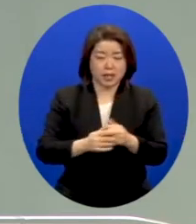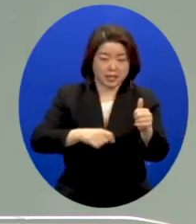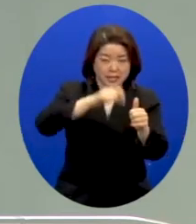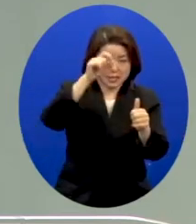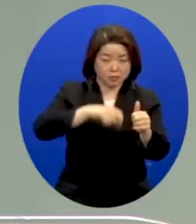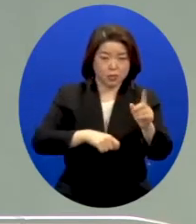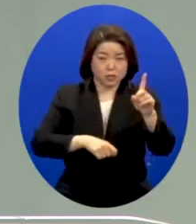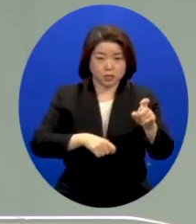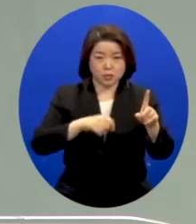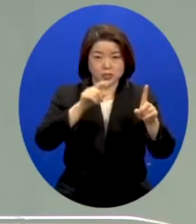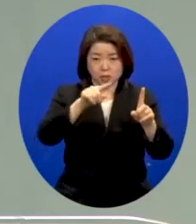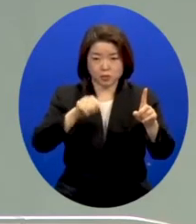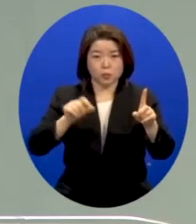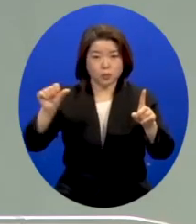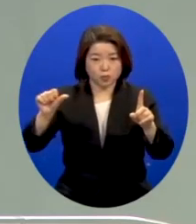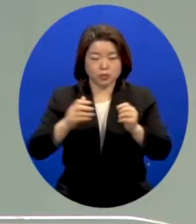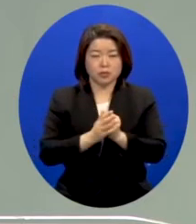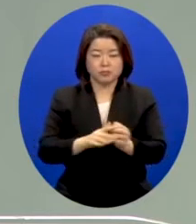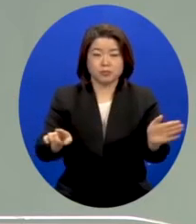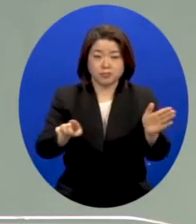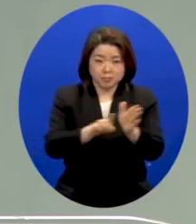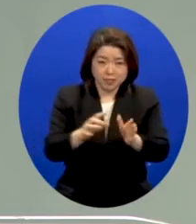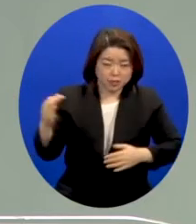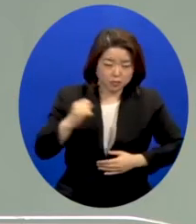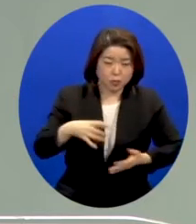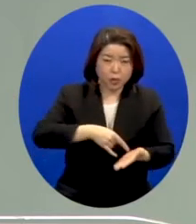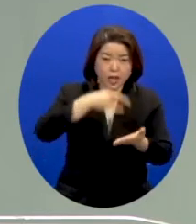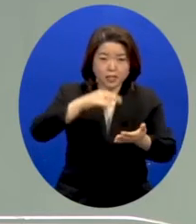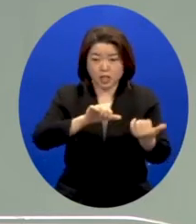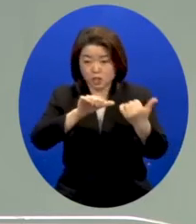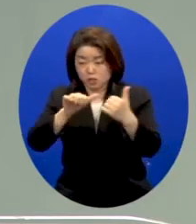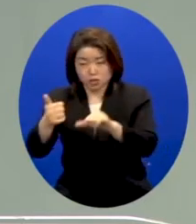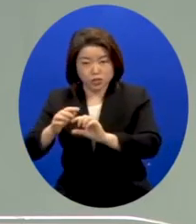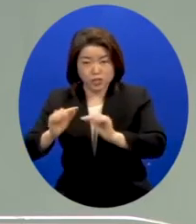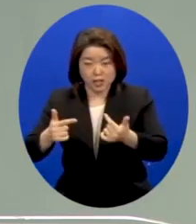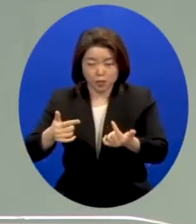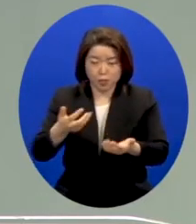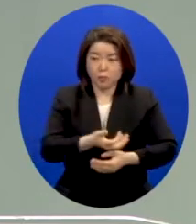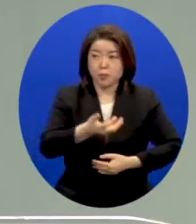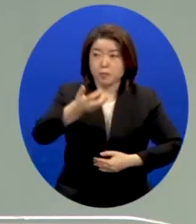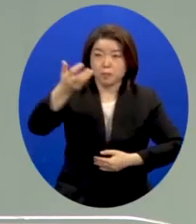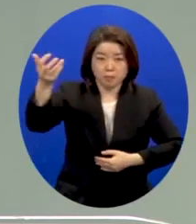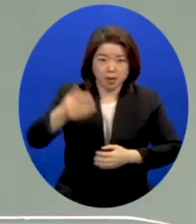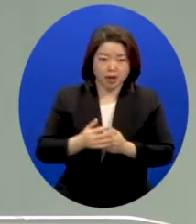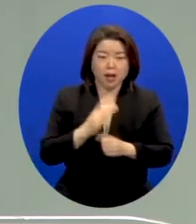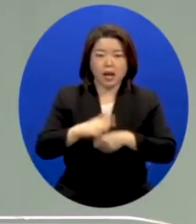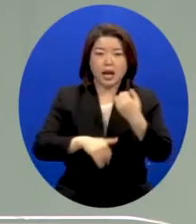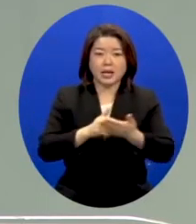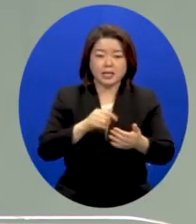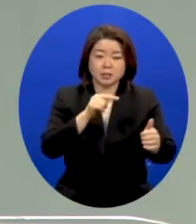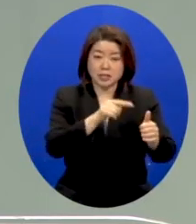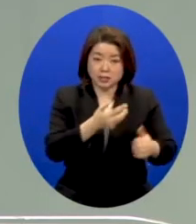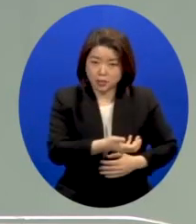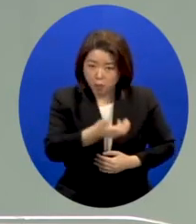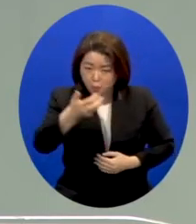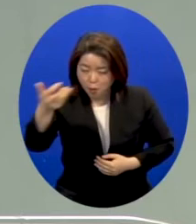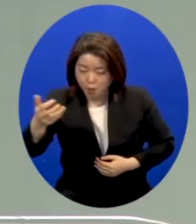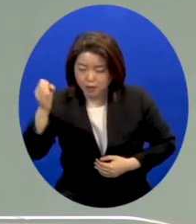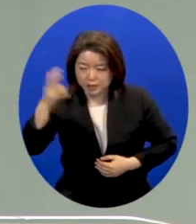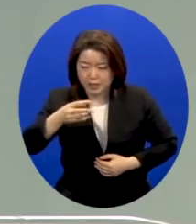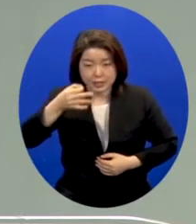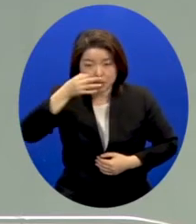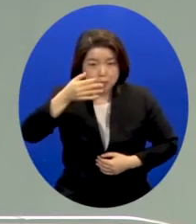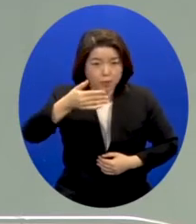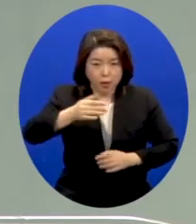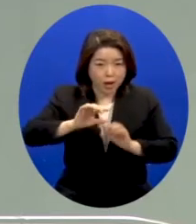11장 5절에 믿음으로 에녹은 죽음을 보지 않고 옮겨 졌으니 하나님이 그를 옮기 심으로 다시 보이지